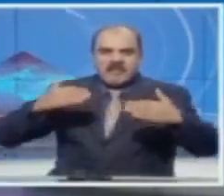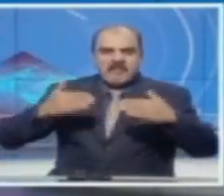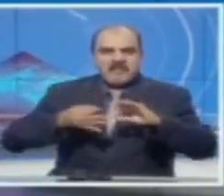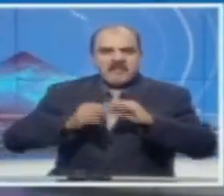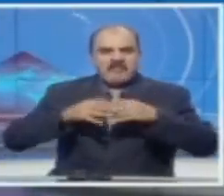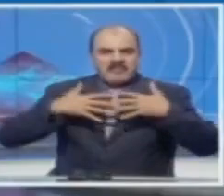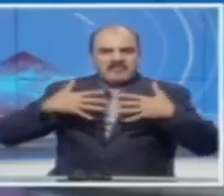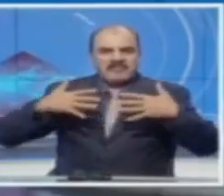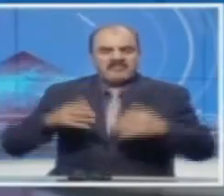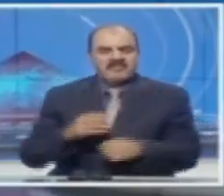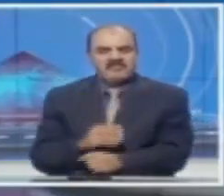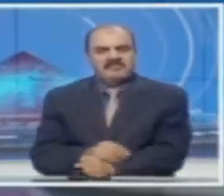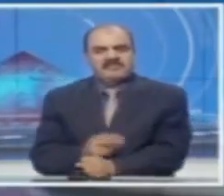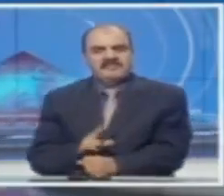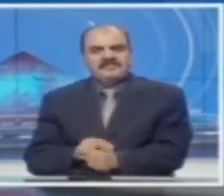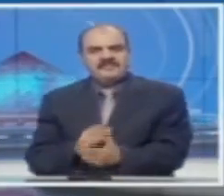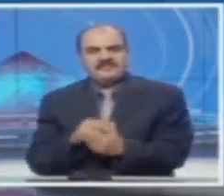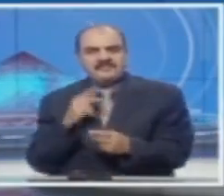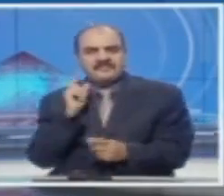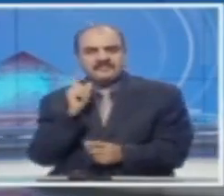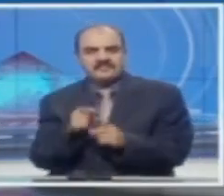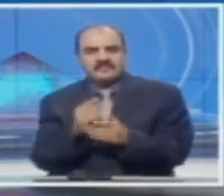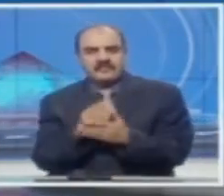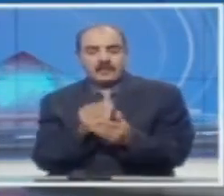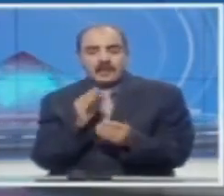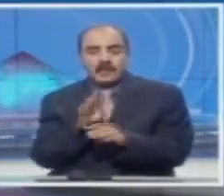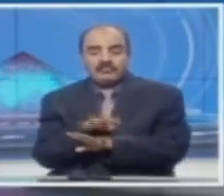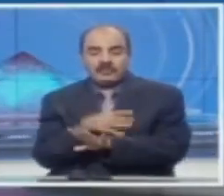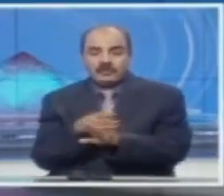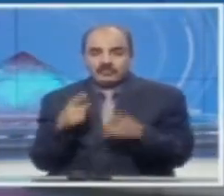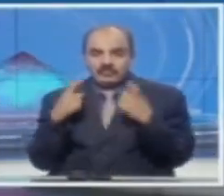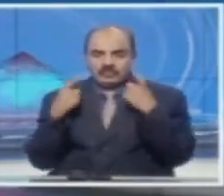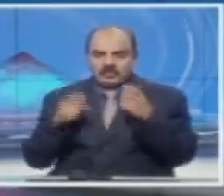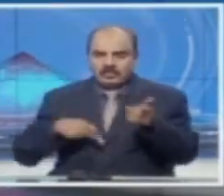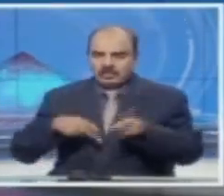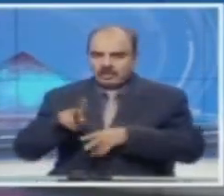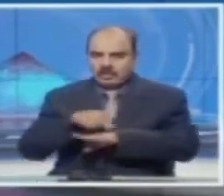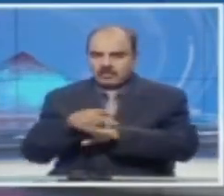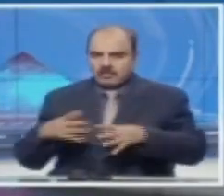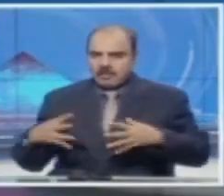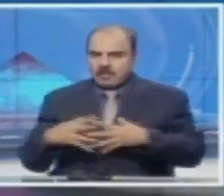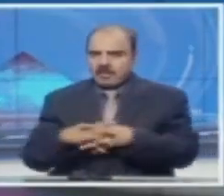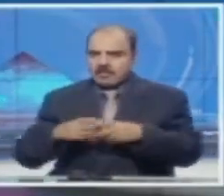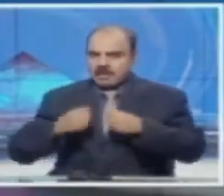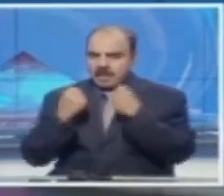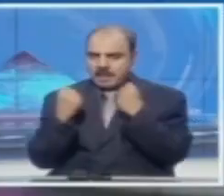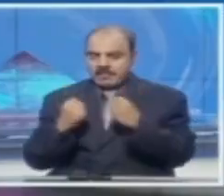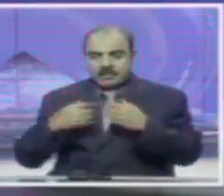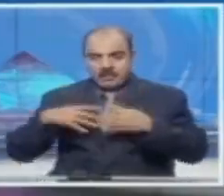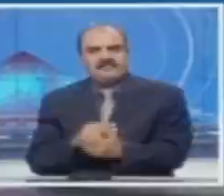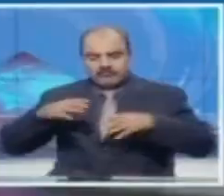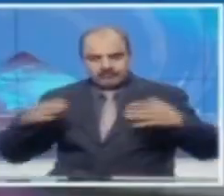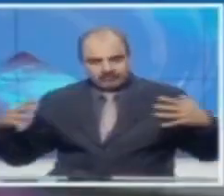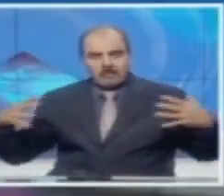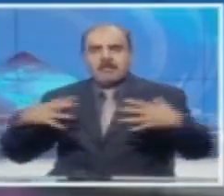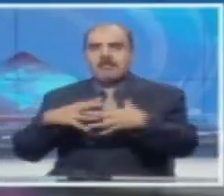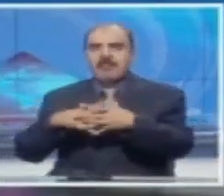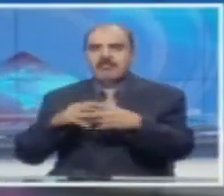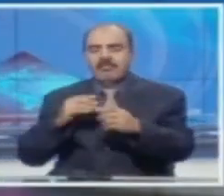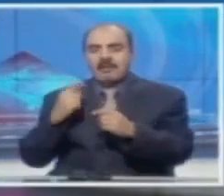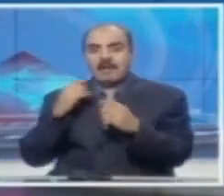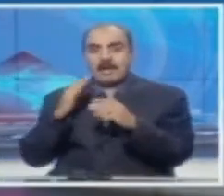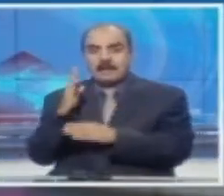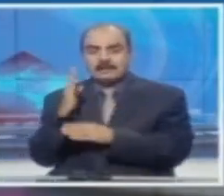الزراعي مستقبل مصر، حيث وجه سيادته بإقامة شبكة طرق متكاملة لربط كافة مساحات المشروع مع المحاور